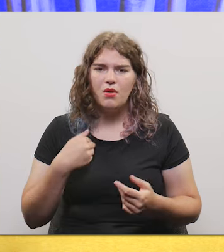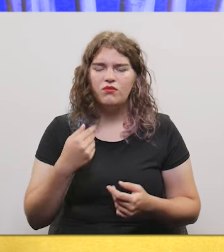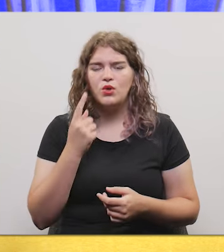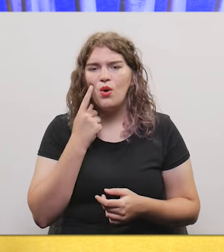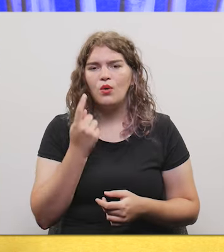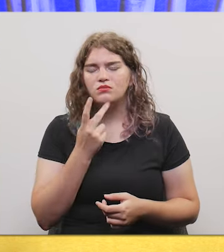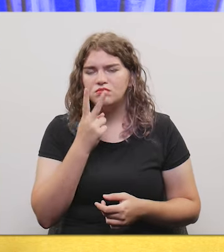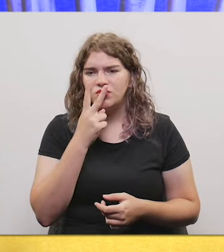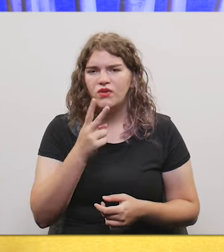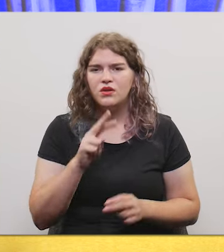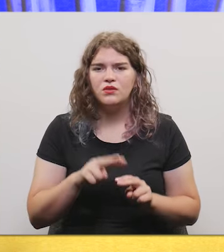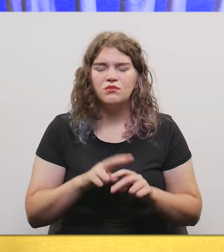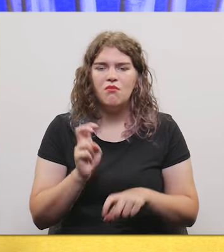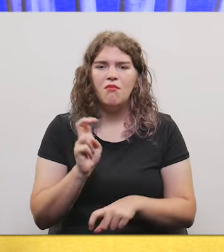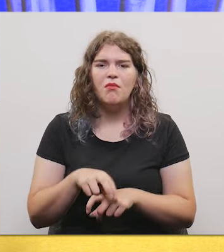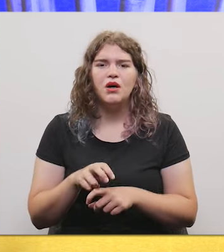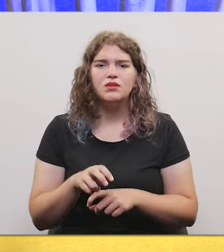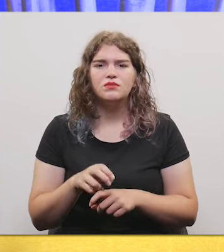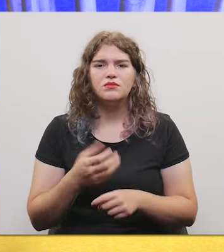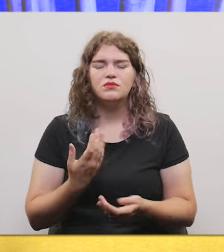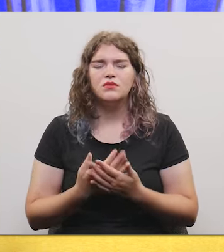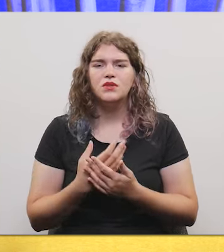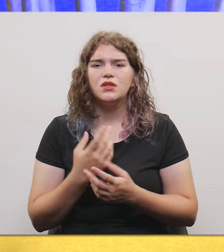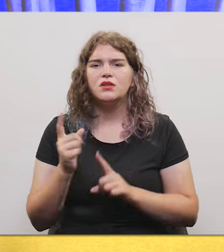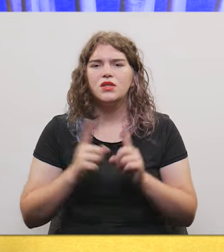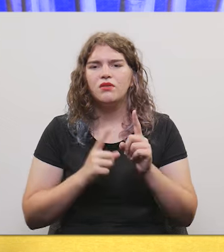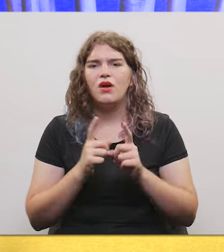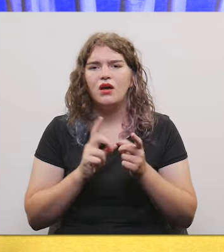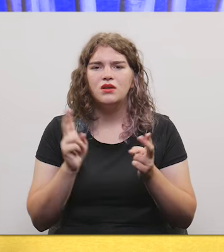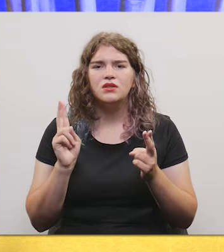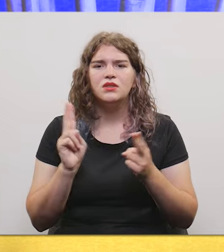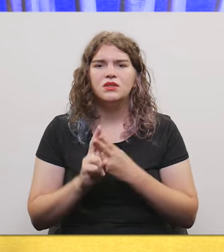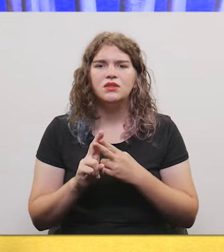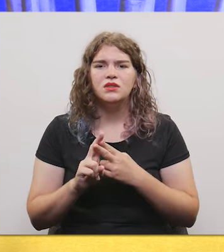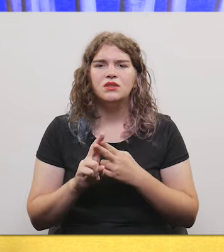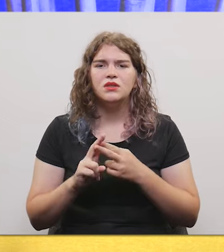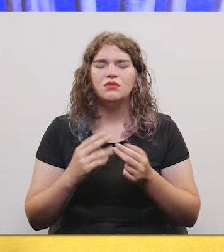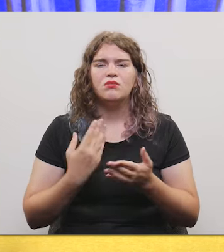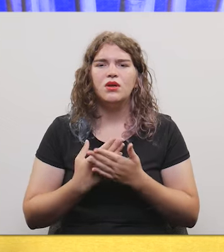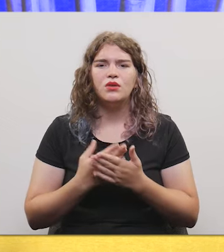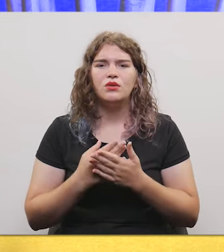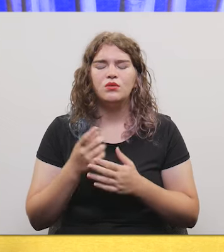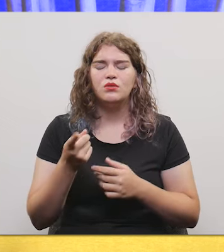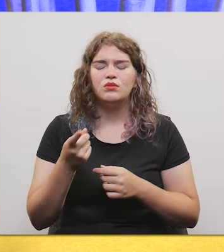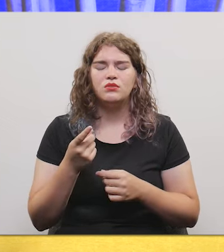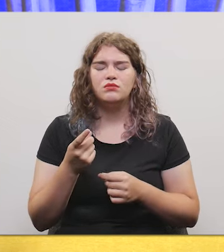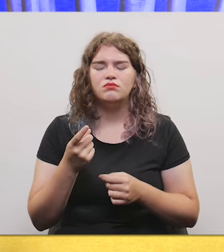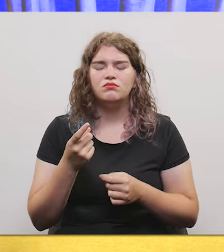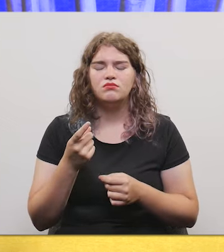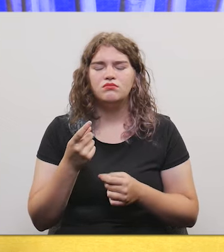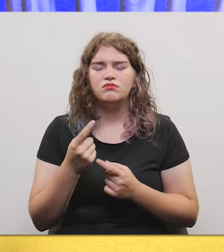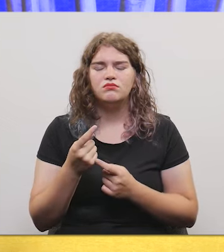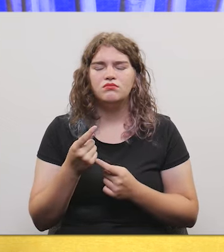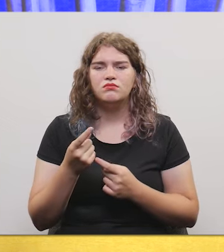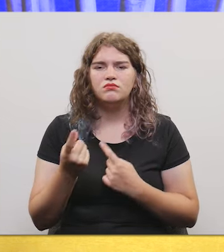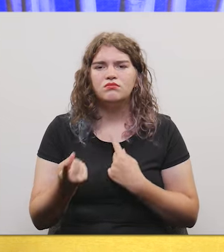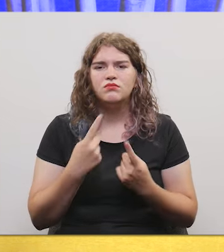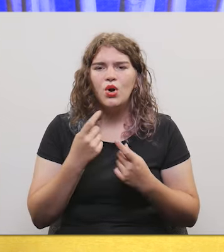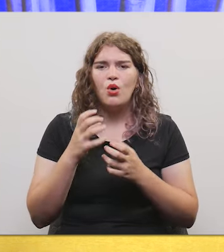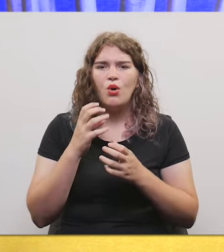am avut ocazia să particip la câteva întâlniri de consiliere